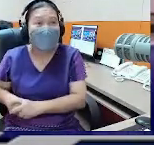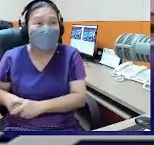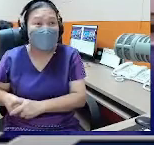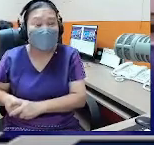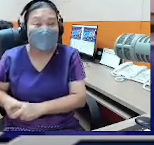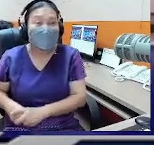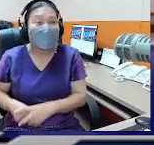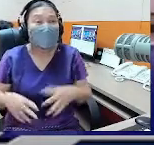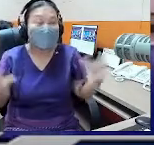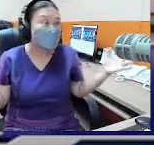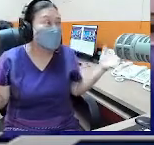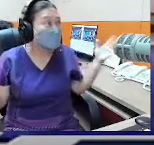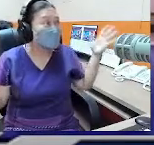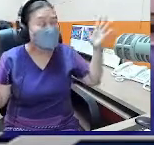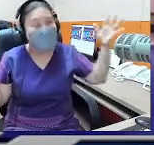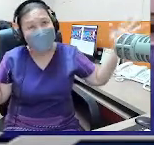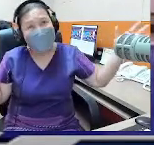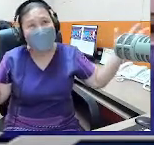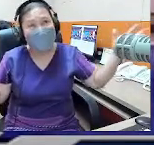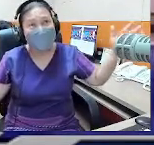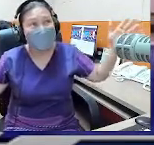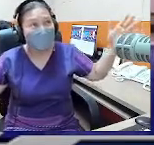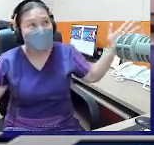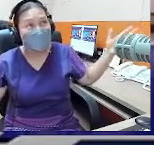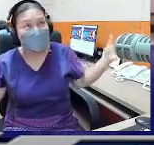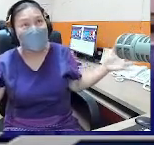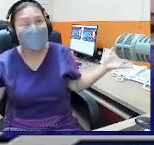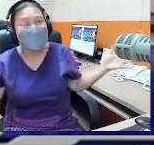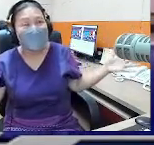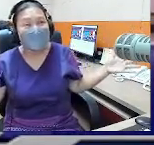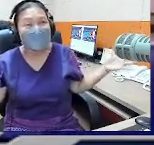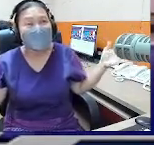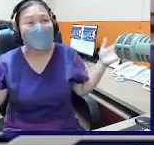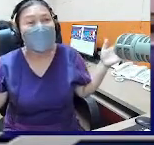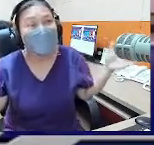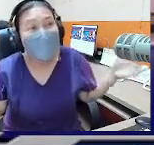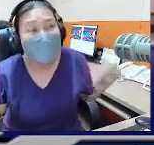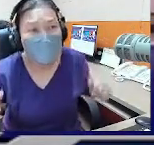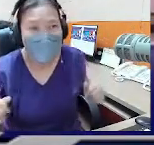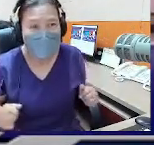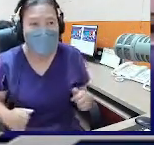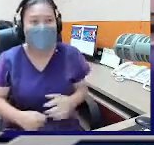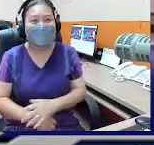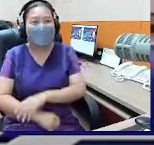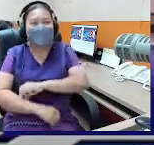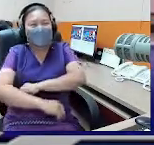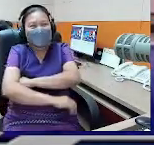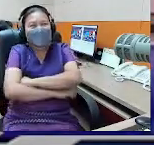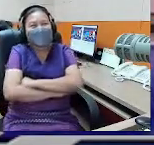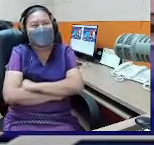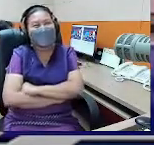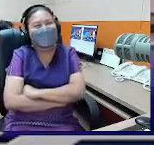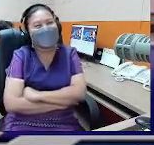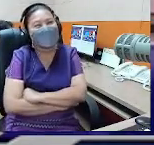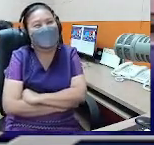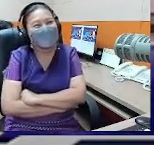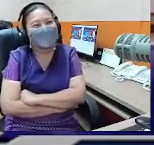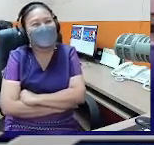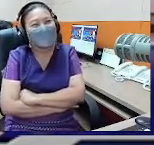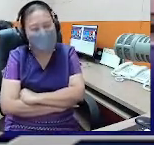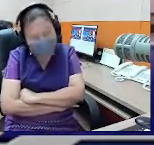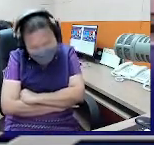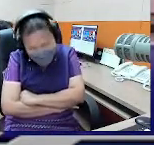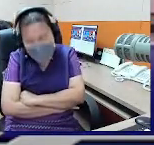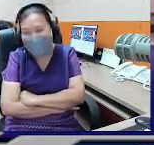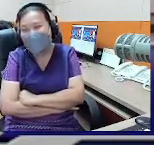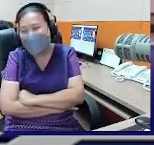แขกได้เลยแล้วถ้าเกิดมีหน่วยงานราชการก็จัดประชุมแล้วก็ต้องการเบรกล่ะคะอาจารย ์ค่ะทางเราก็มีบริการจัด